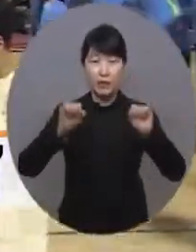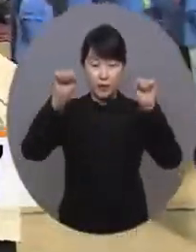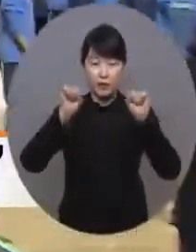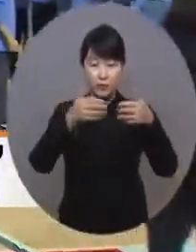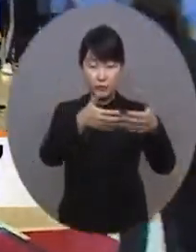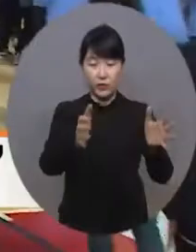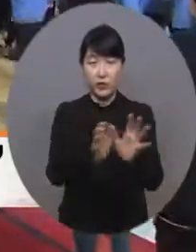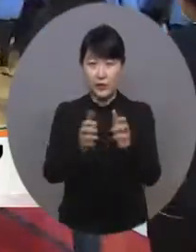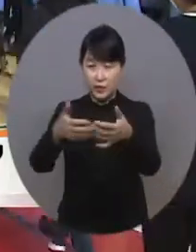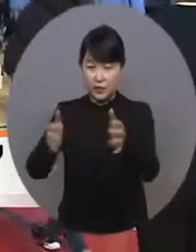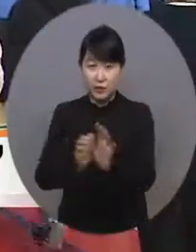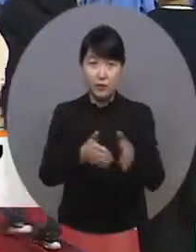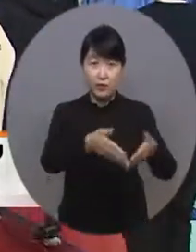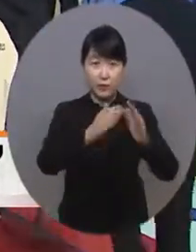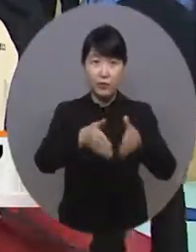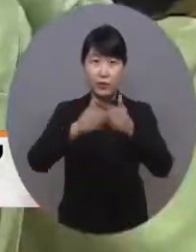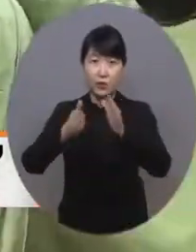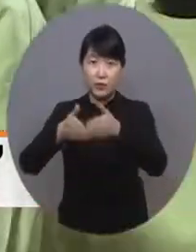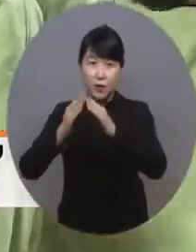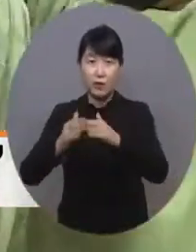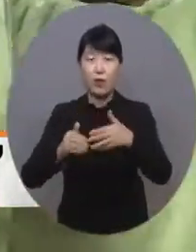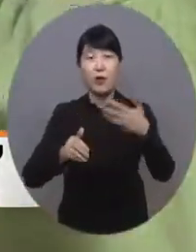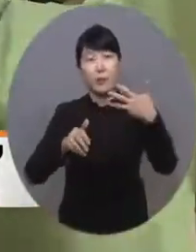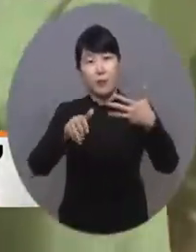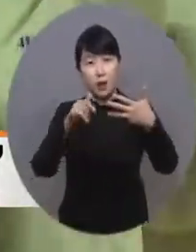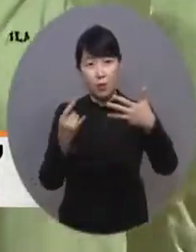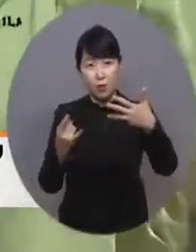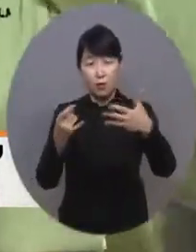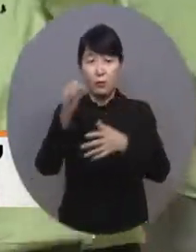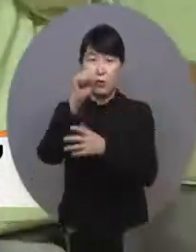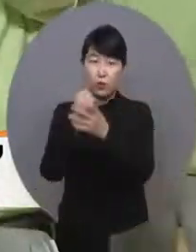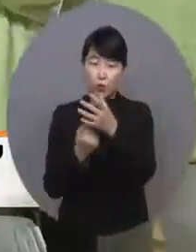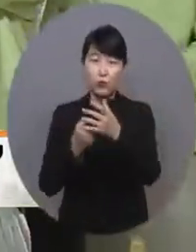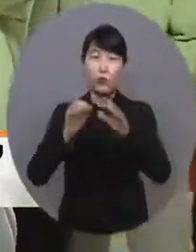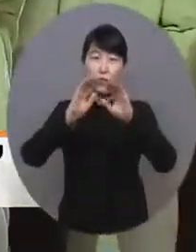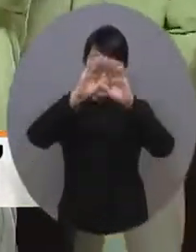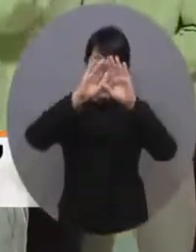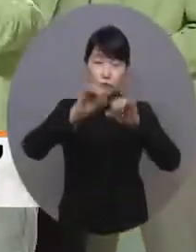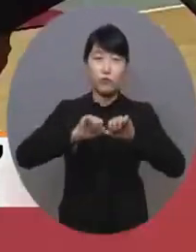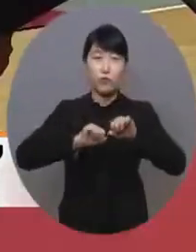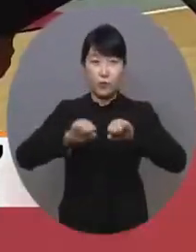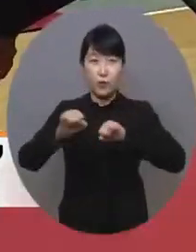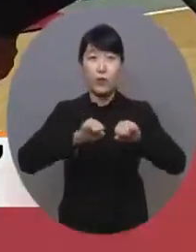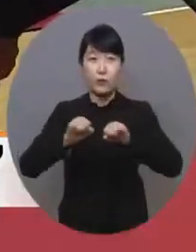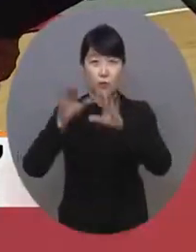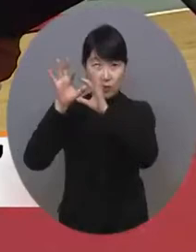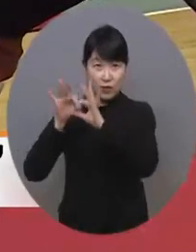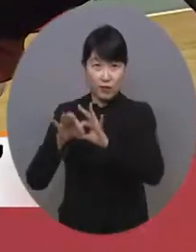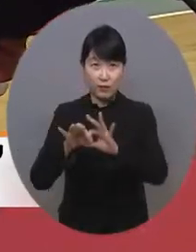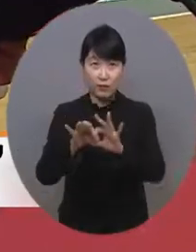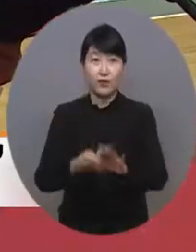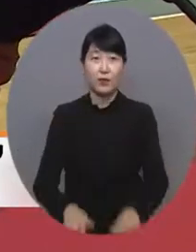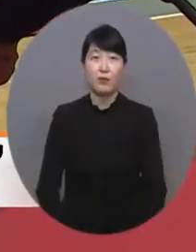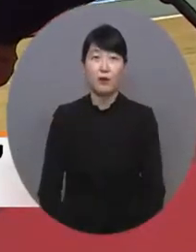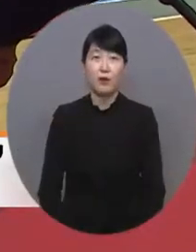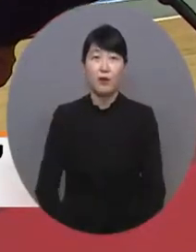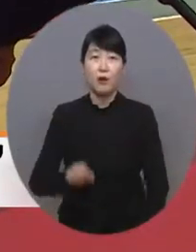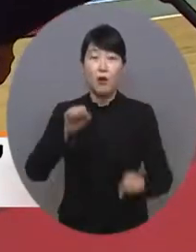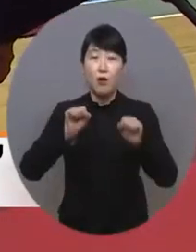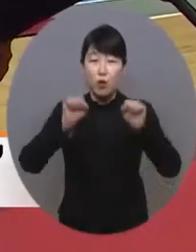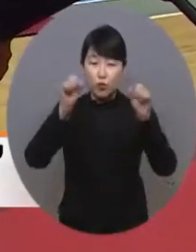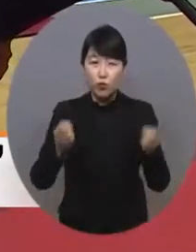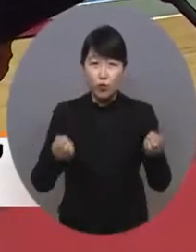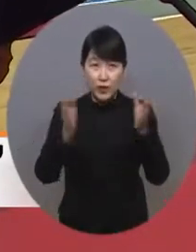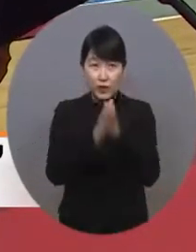클럽을 결성해 8회에 걸쳐 농구와 배구 등 운동을 함께 해왔습니다. 한편 이날 운동회 시작에